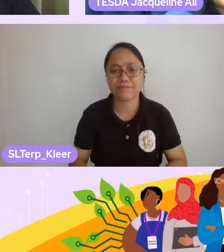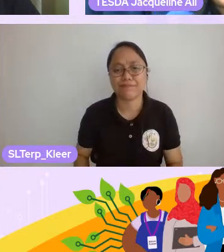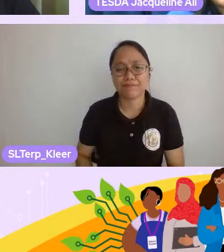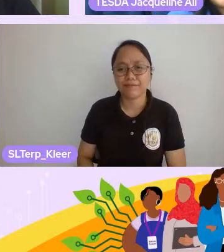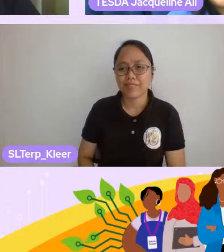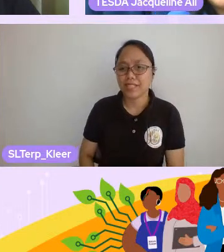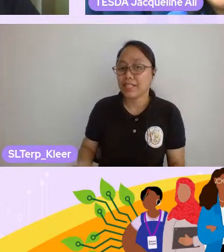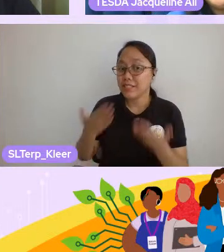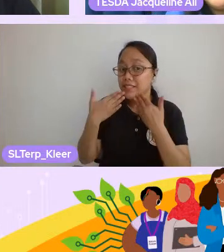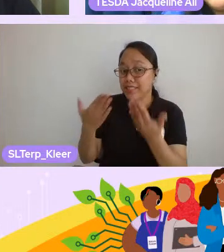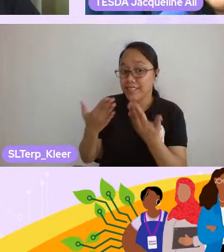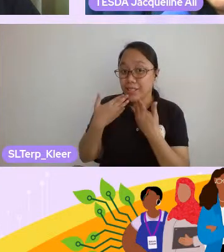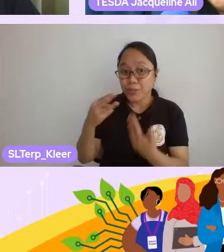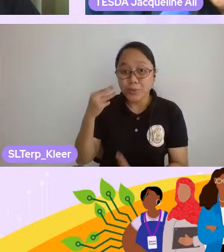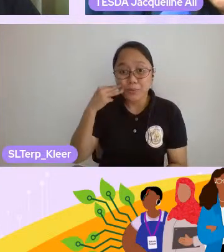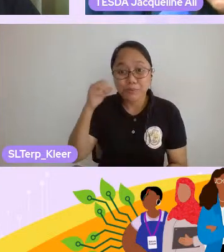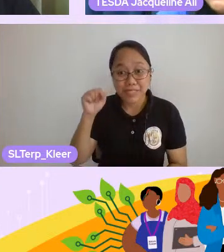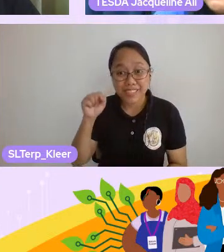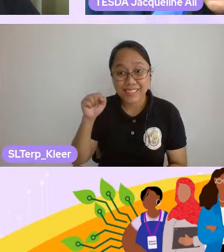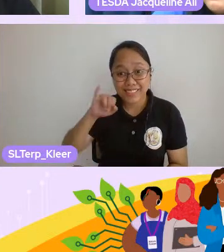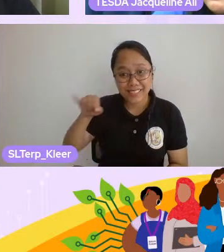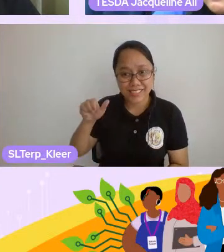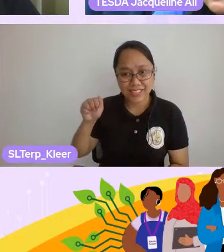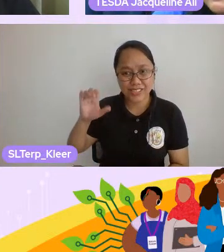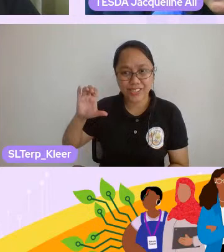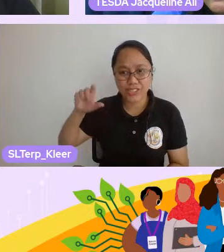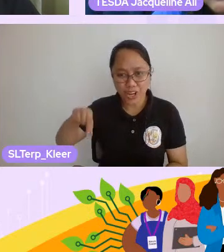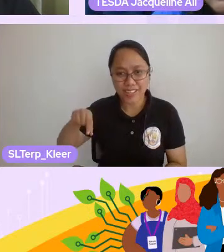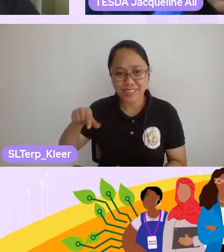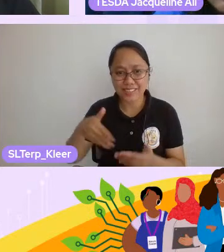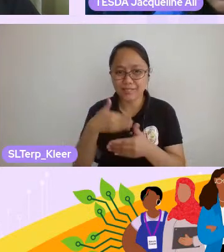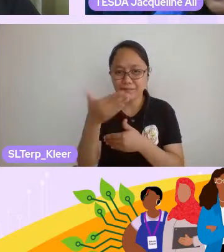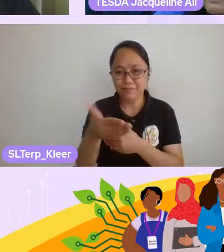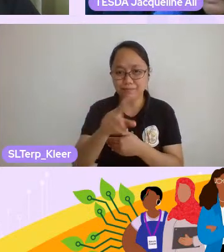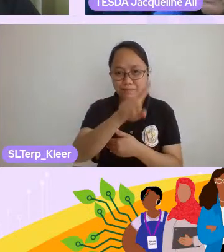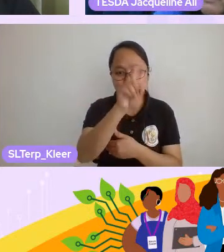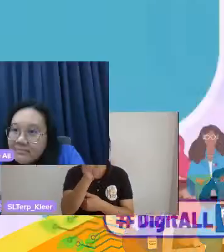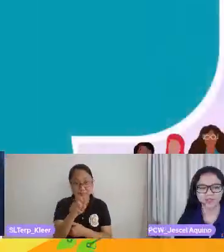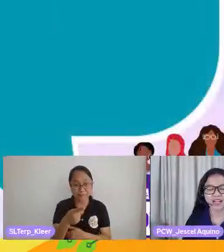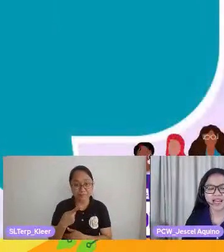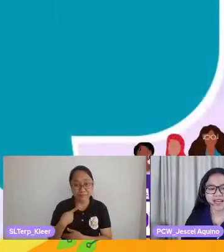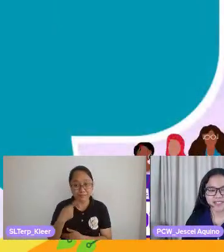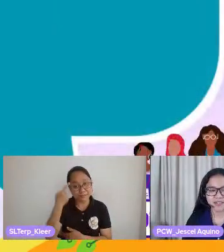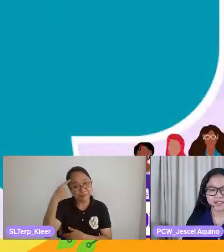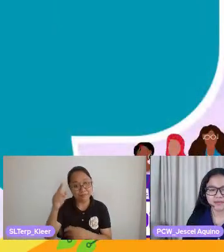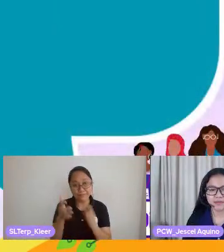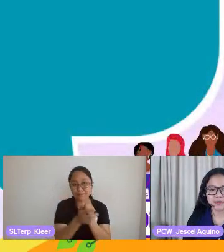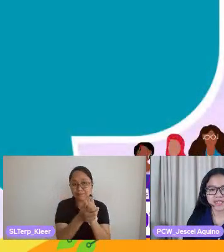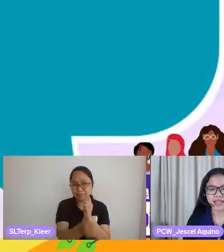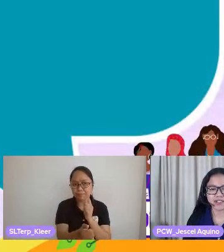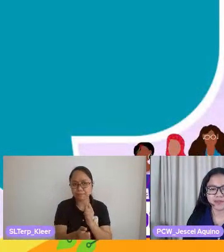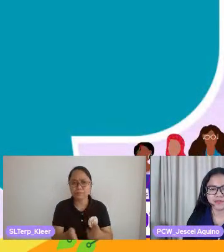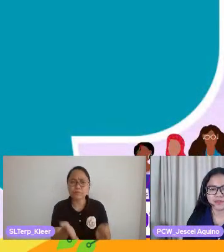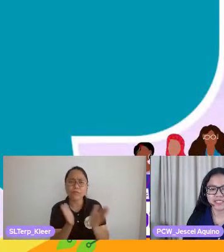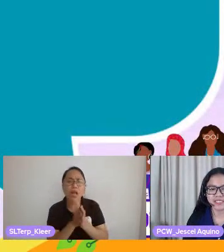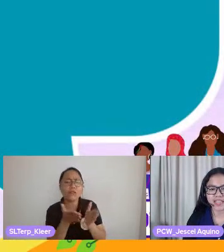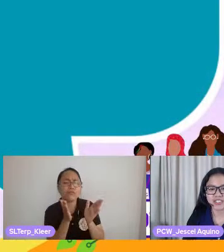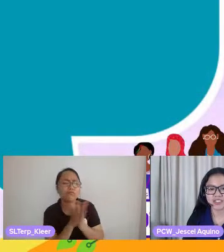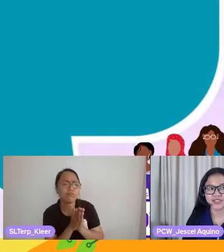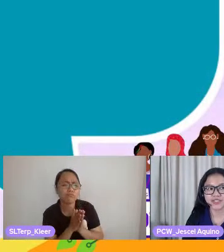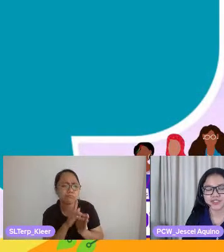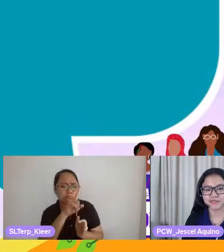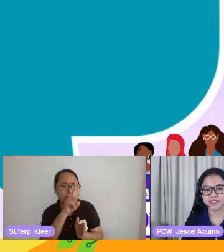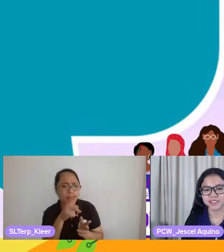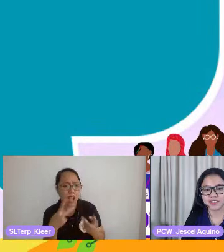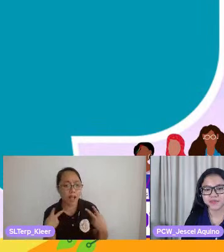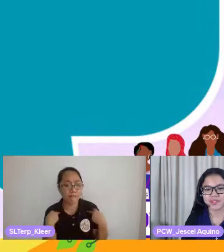Thank you, Ms. Jax. Para tuloy-tuloy na rin po, no, ang next question po kasi yata ay for TESDA pa din po. No. Ask ko lang po, magkakaroon po ba ng